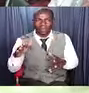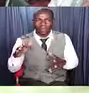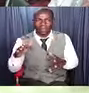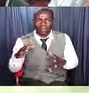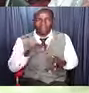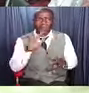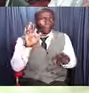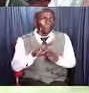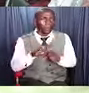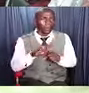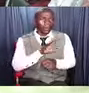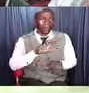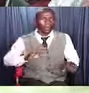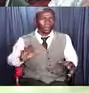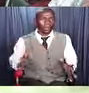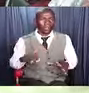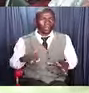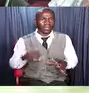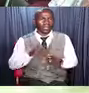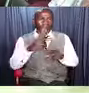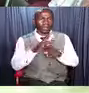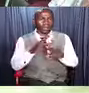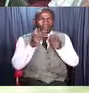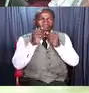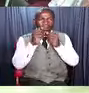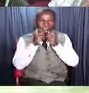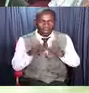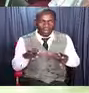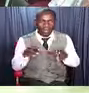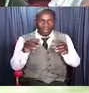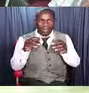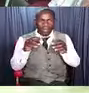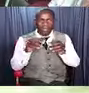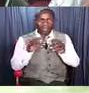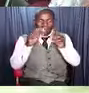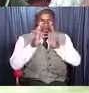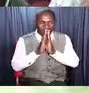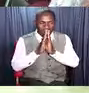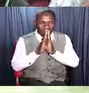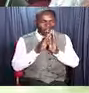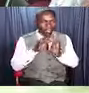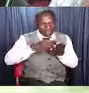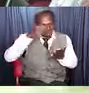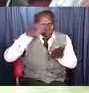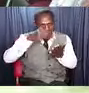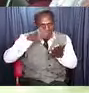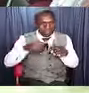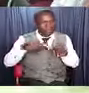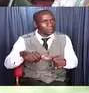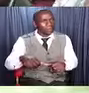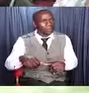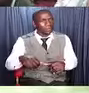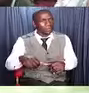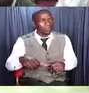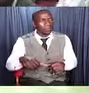Ndio wa Kristo wengi chini ya jua wanashangaa. That's why Christians are the signs. Hawa ambao na Mungu anatimiza. All this who pray and God manifest. We learn